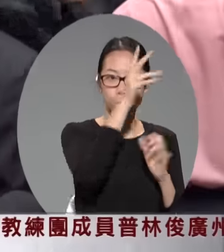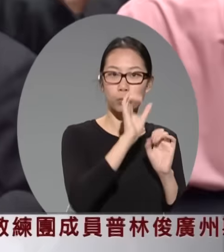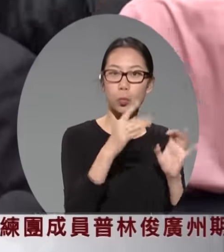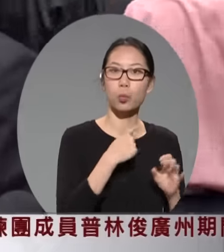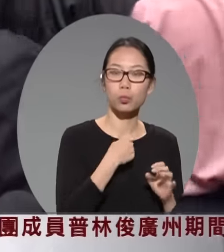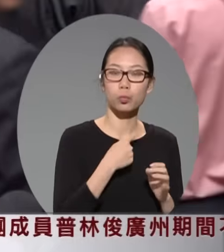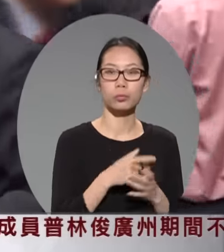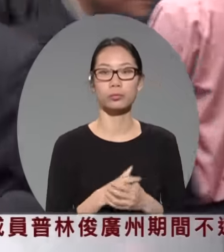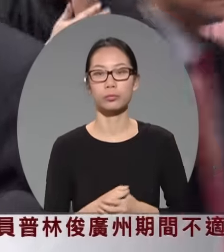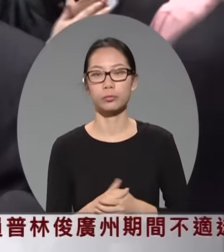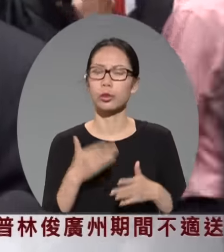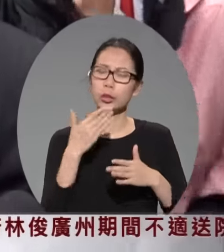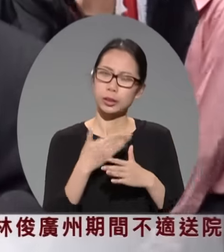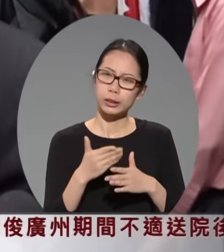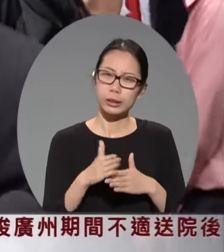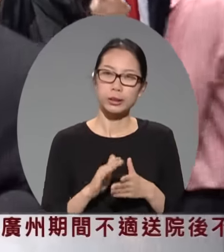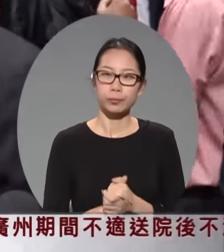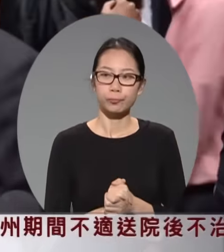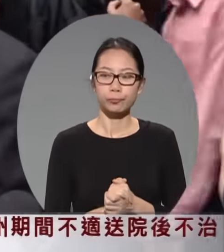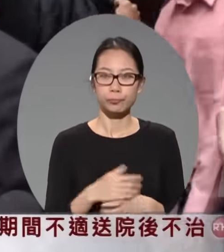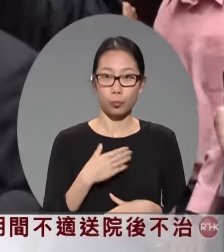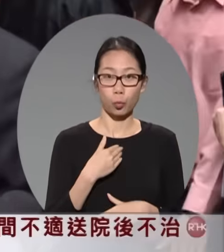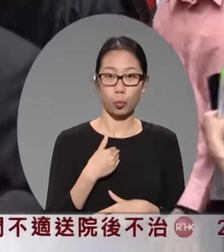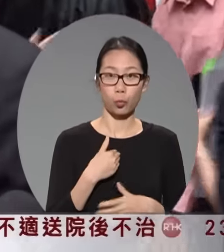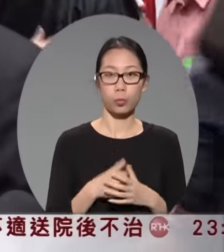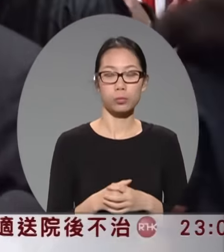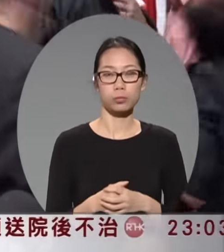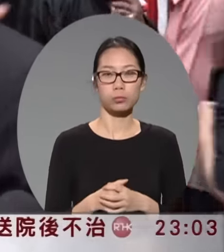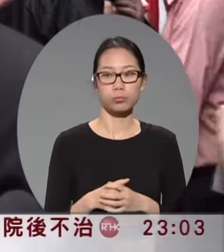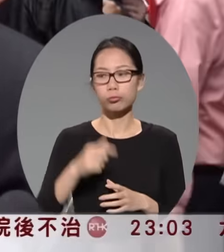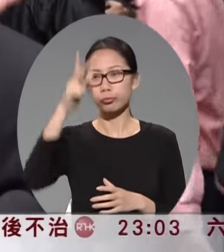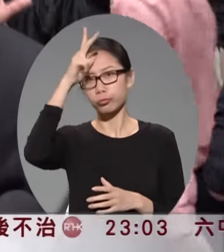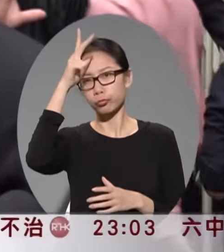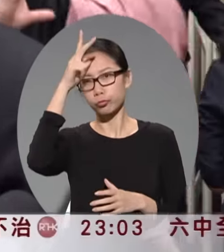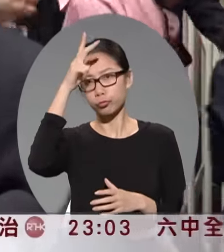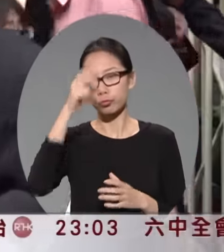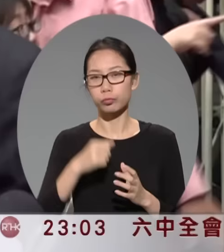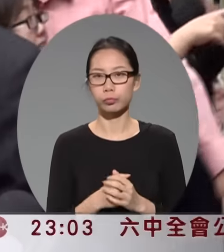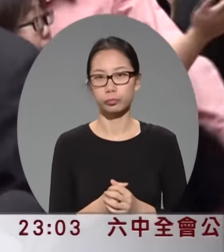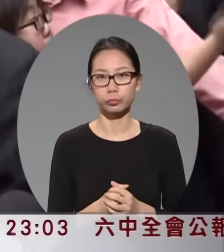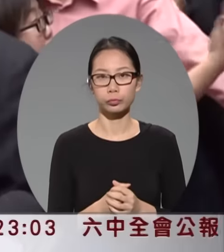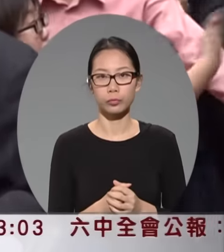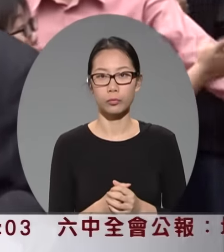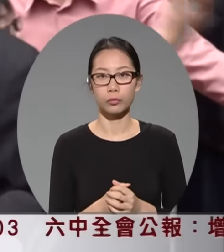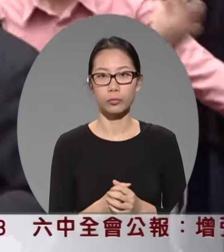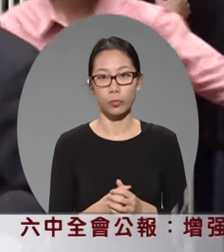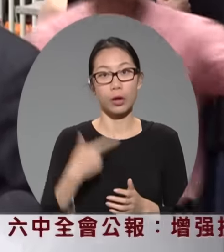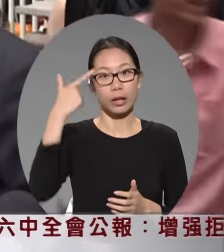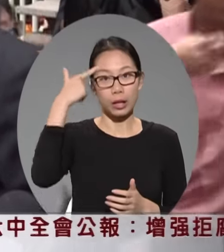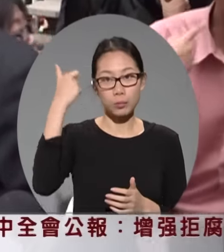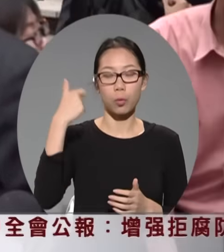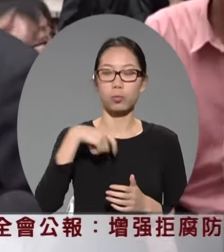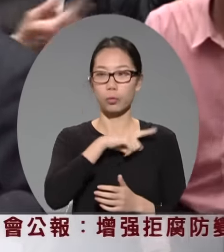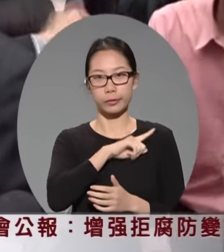嘅時候啦。咁所以我同整個政府咧，我亦都希望我管治團